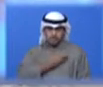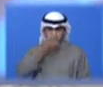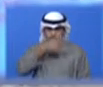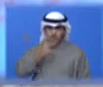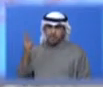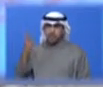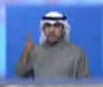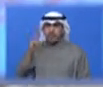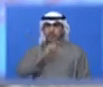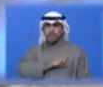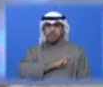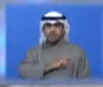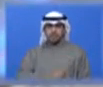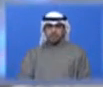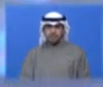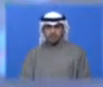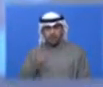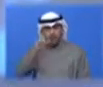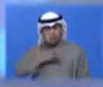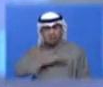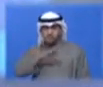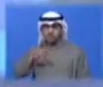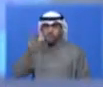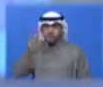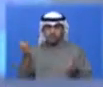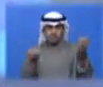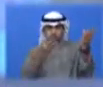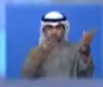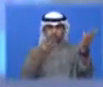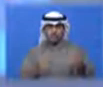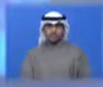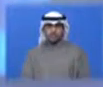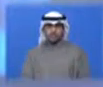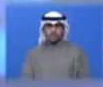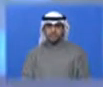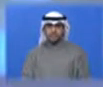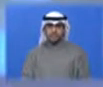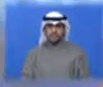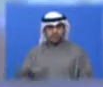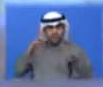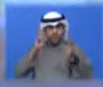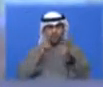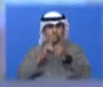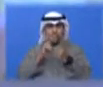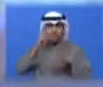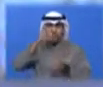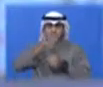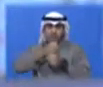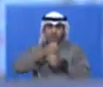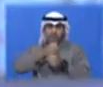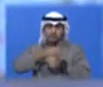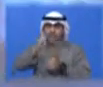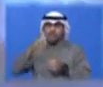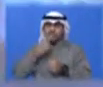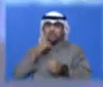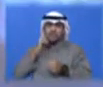يناهز 32. إن لله وإن إليه راجعون. ختاما سيداتي وسادتي لنشرتنا